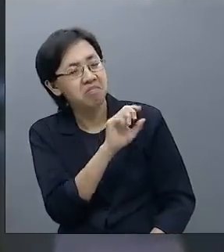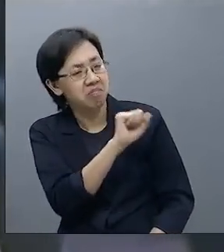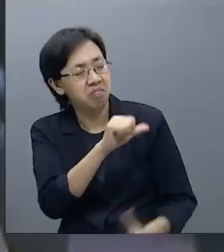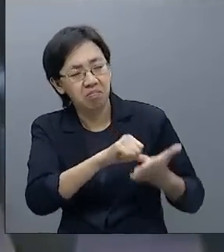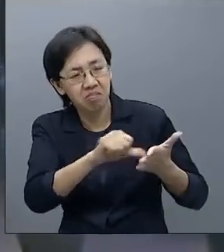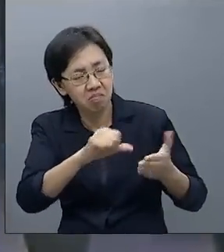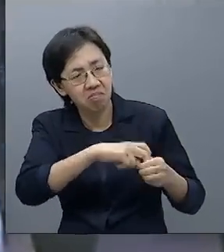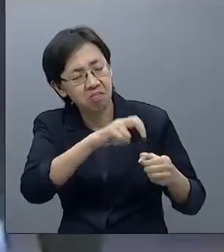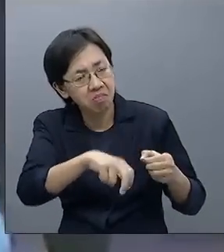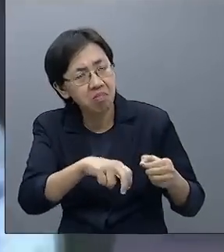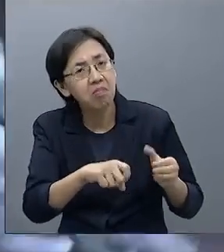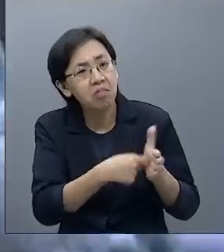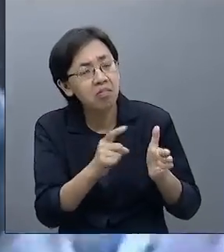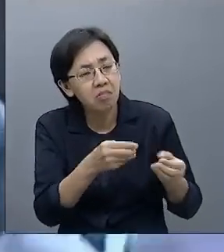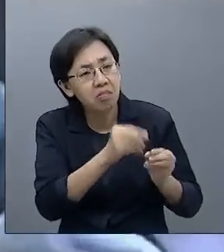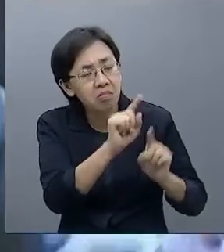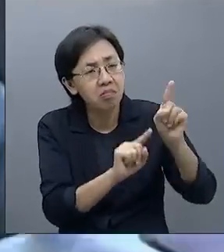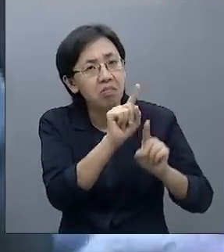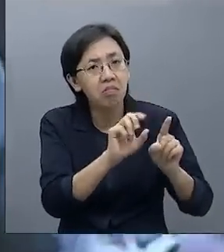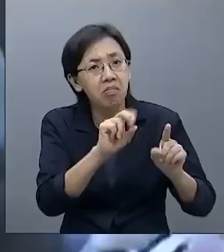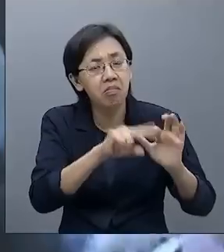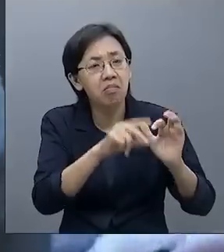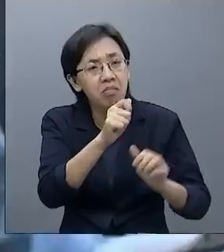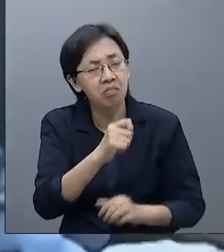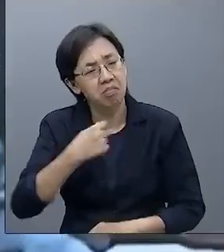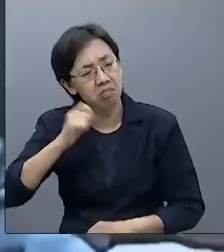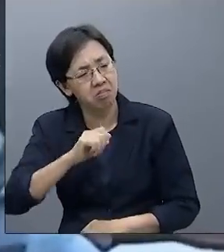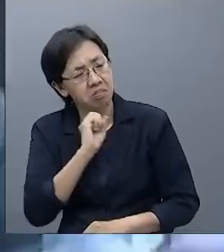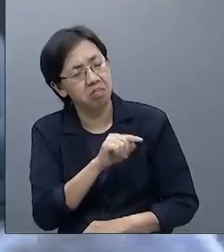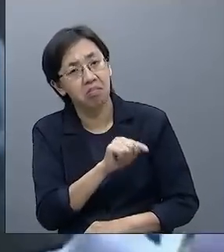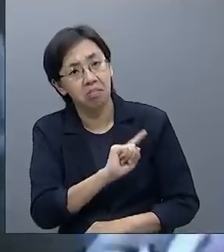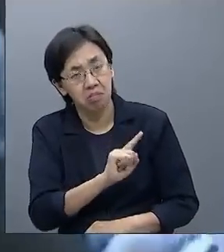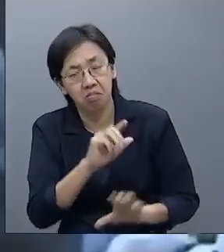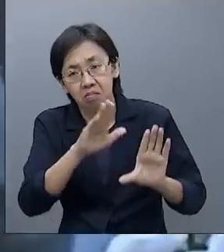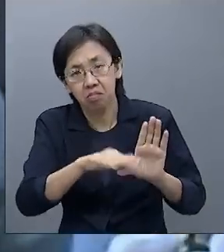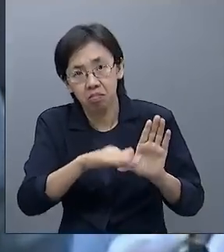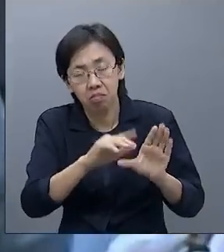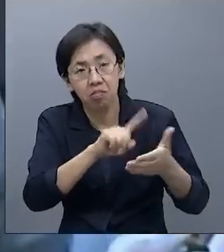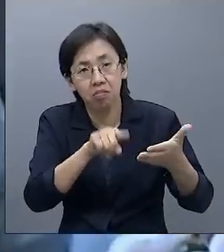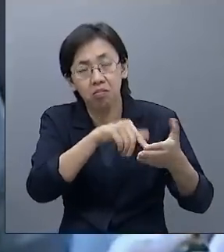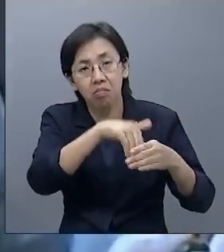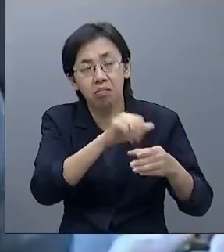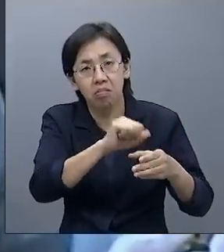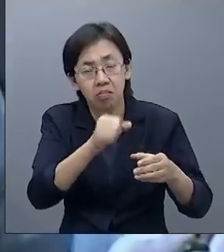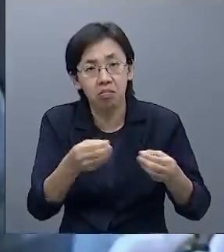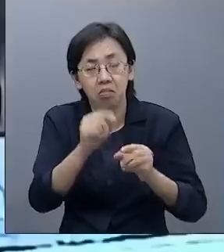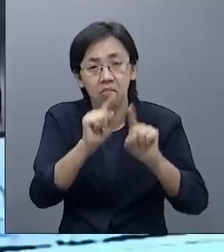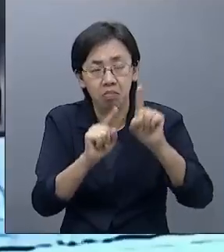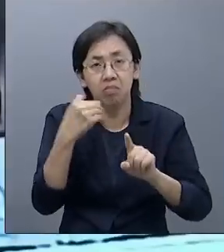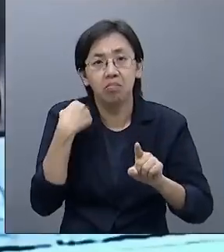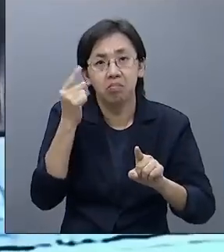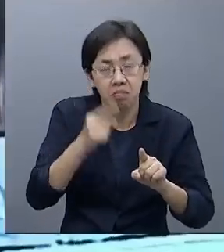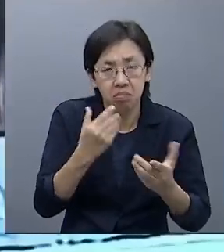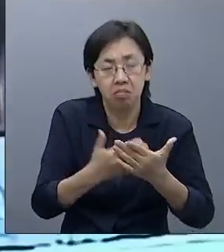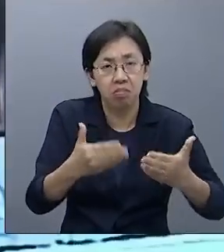ส.จากการถือหุ้นสื่อที่ศาลชี้ว่าระหว่างลงสมัครรับเลือกตั้งถือหุ้นสื่อจริงมีราย